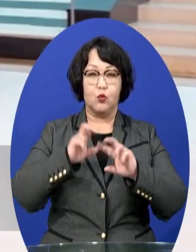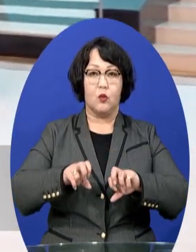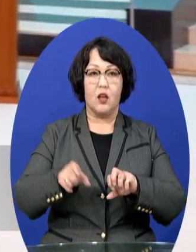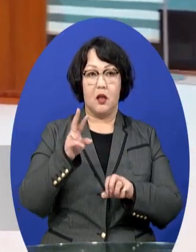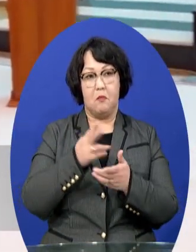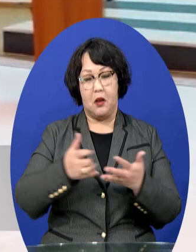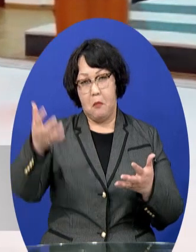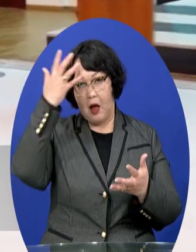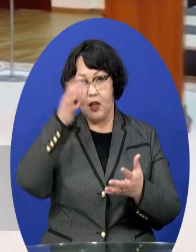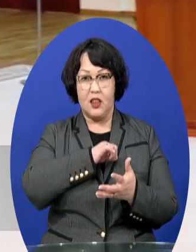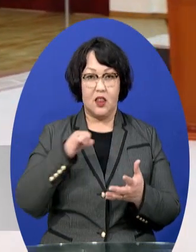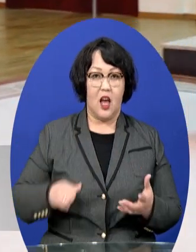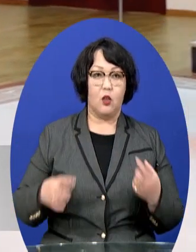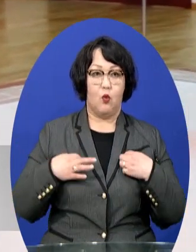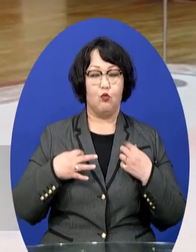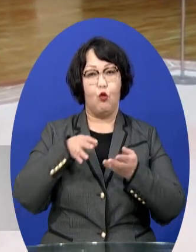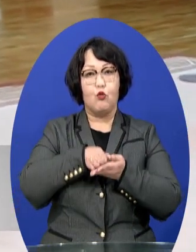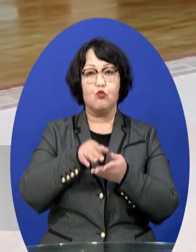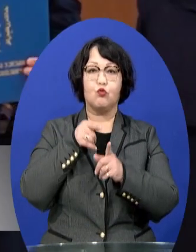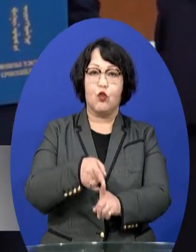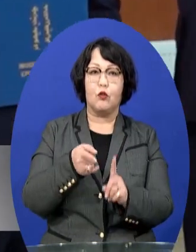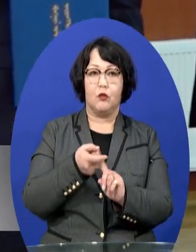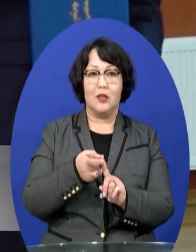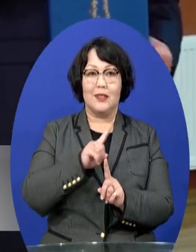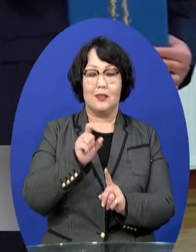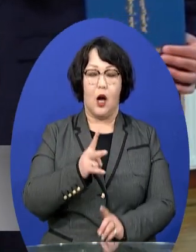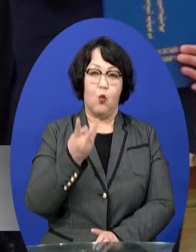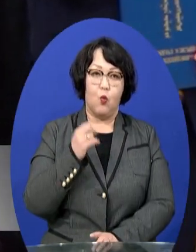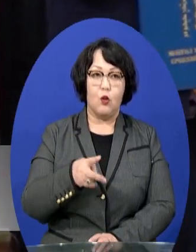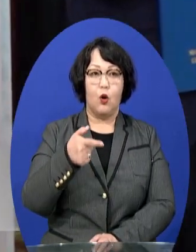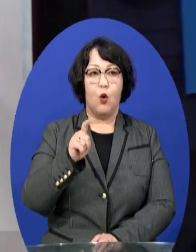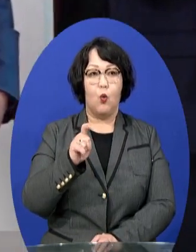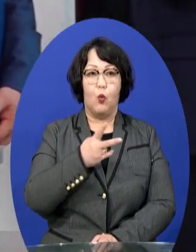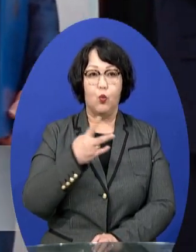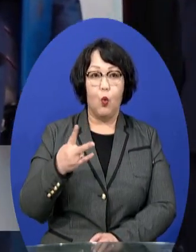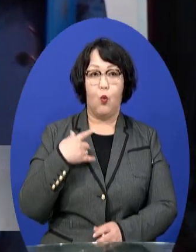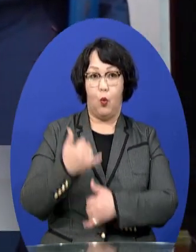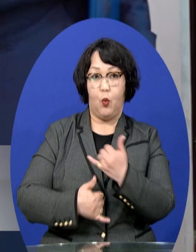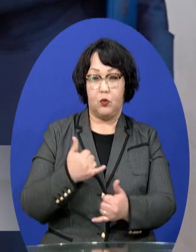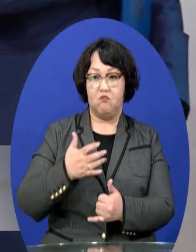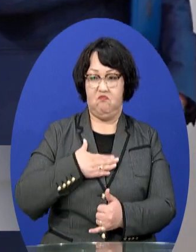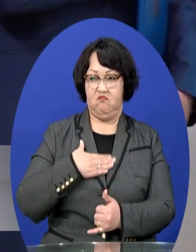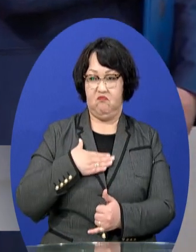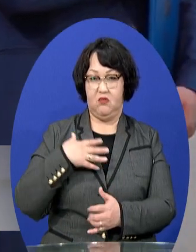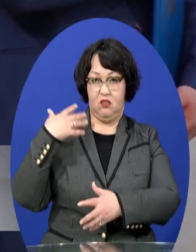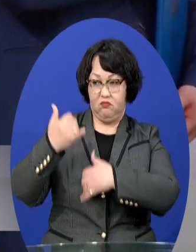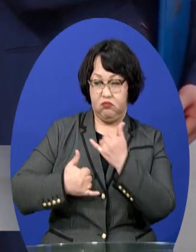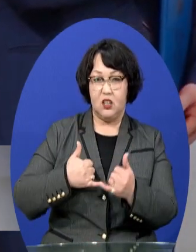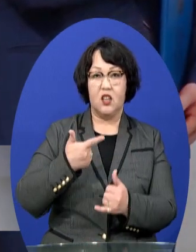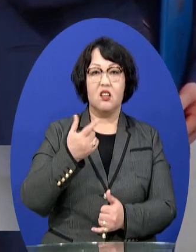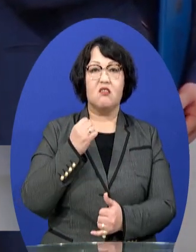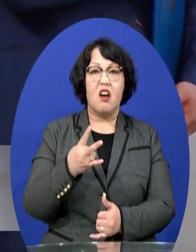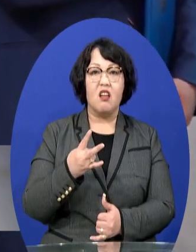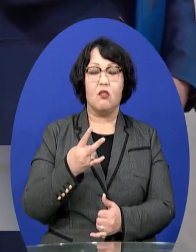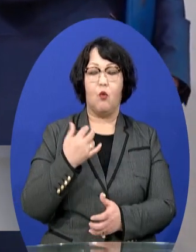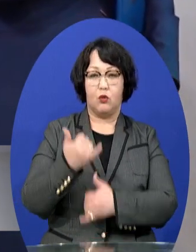хэрэглэгдхүүн, малгай, дээл, ховтс, оршуулгын зан үйл зэрэг нь хүннүүгийн залгамж хойч нь монголчууд бид ч мөн болохыг генетикийн болоод соёлын хувьд